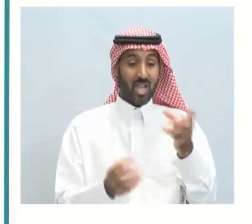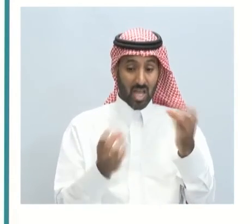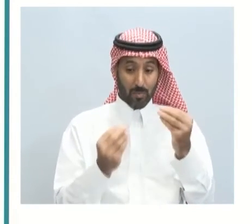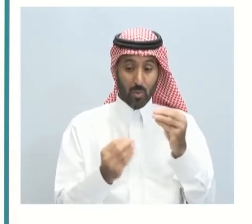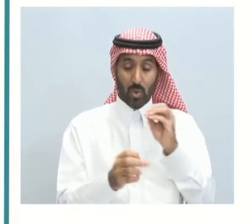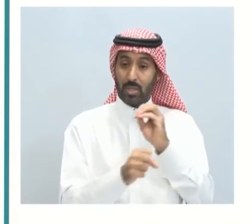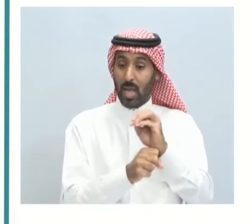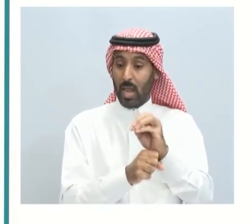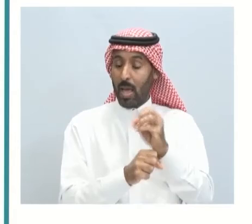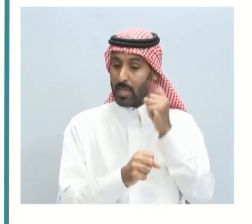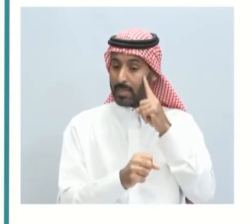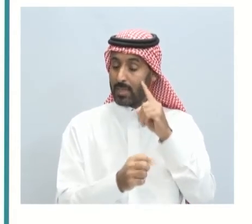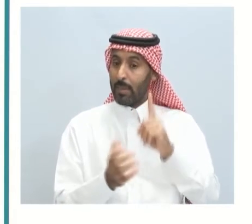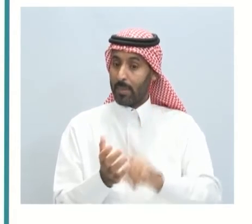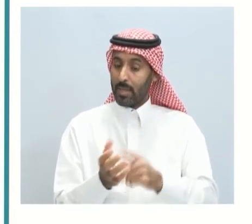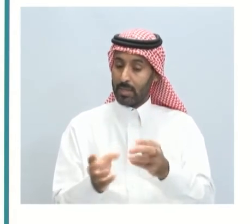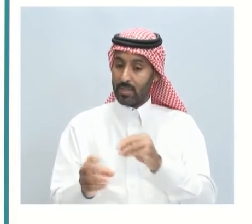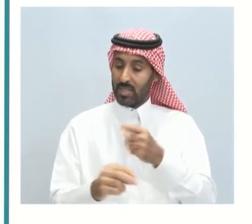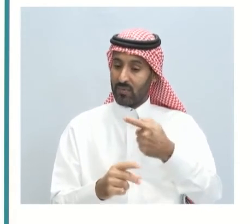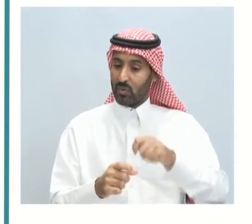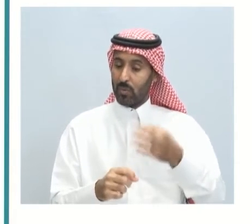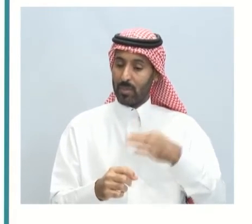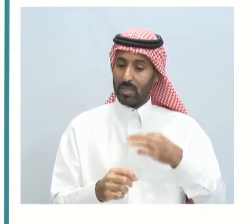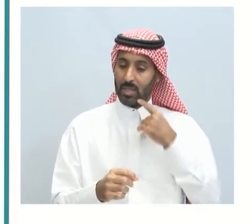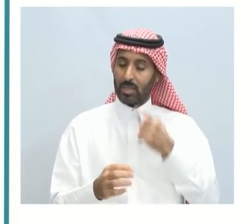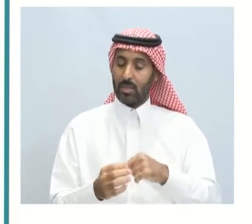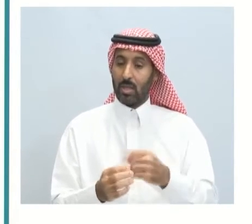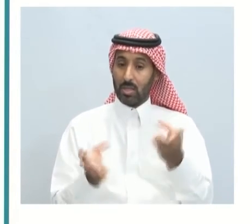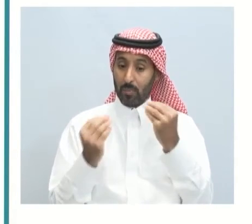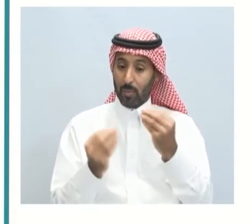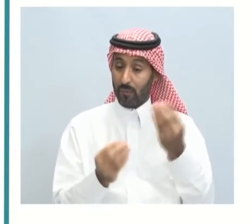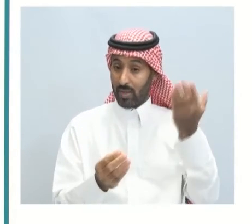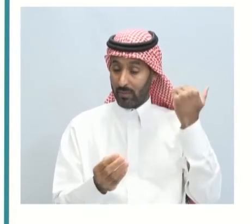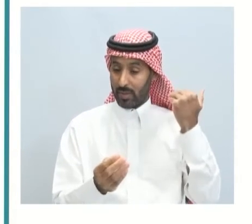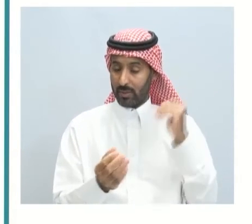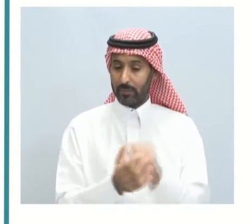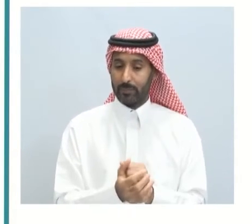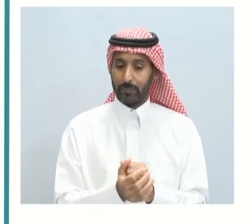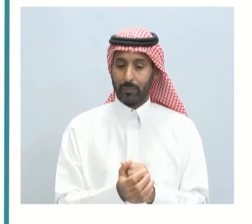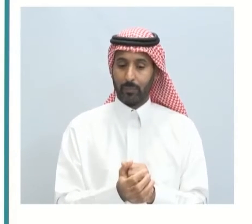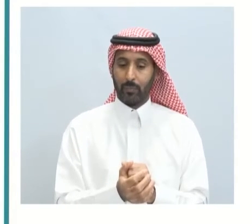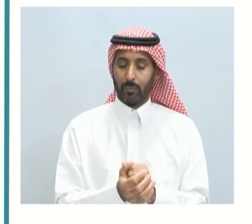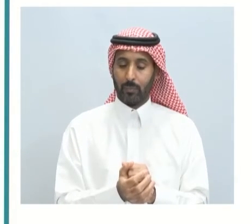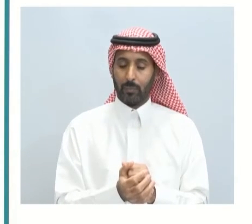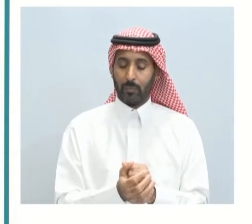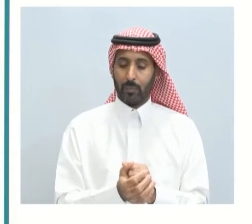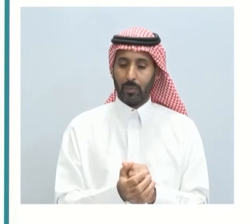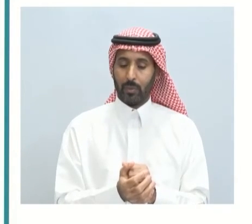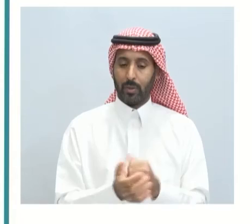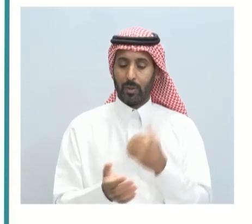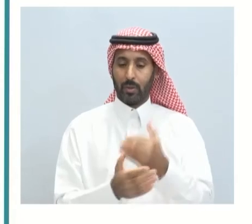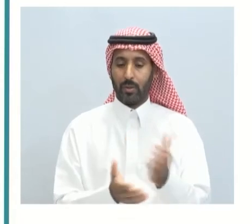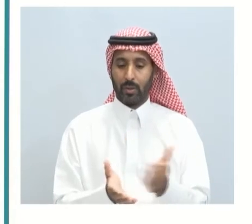اولا استخدام الادله ثانيا استخدام المعرفه السابقه تطرقنا لهم